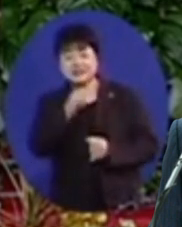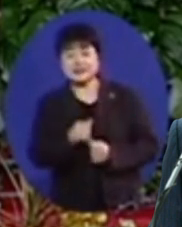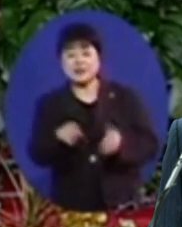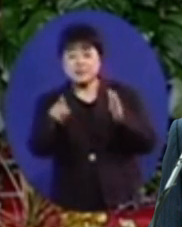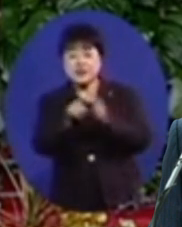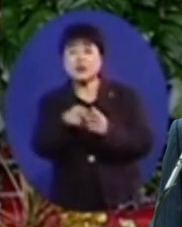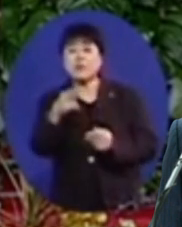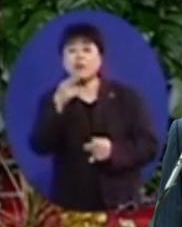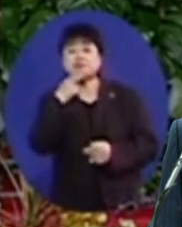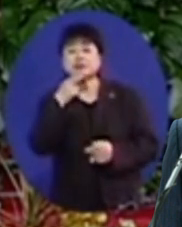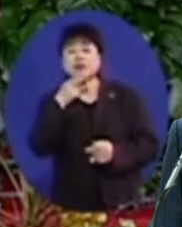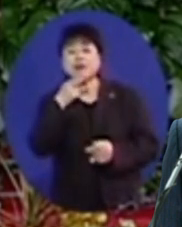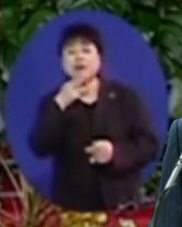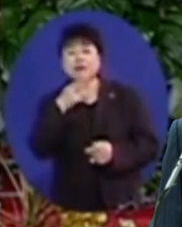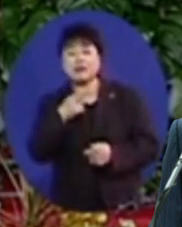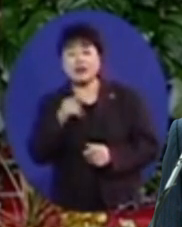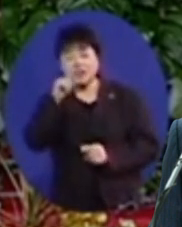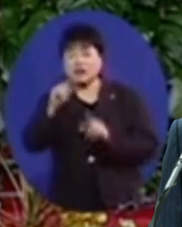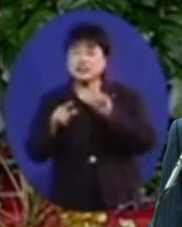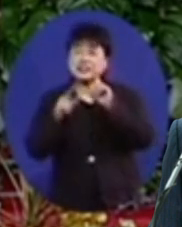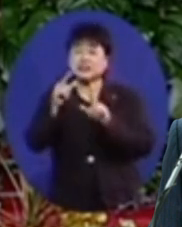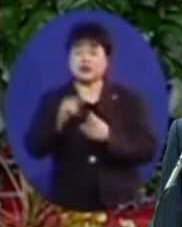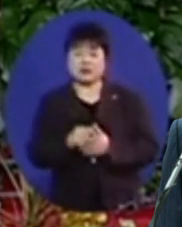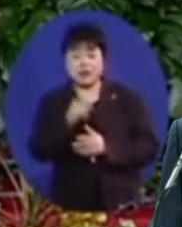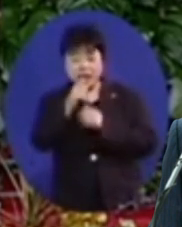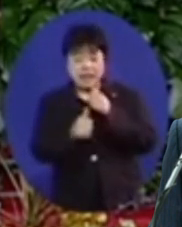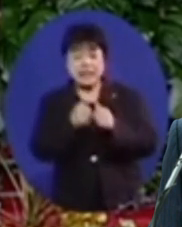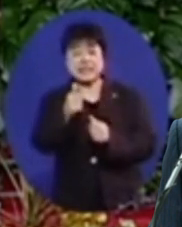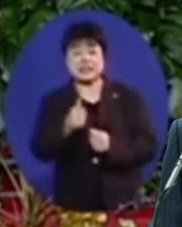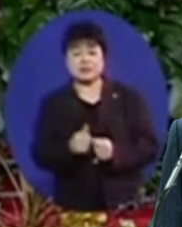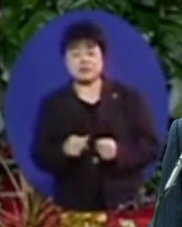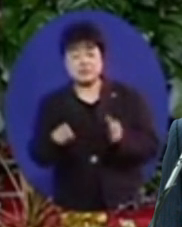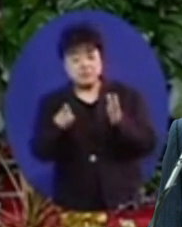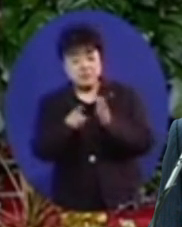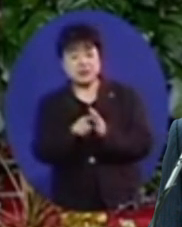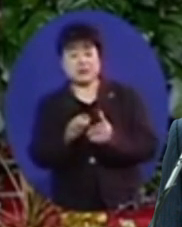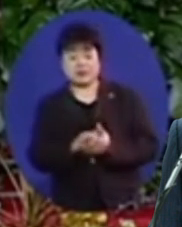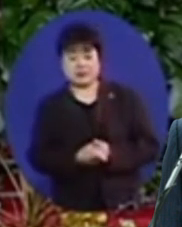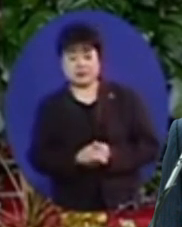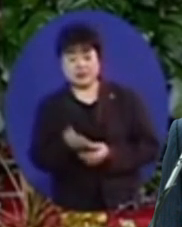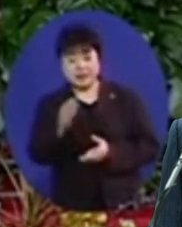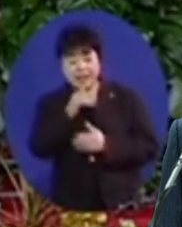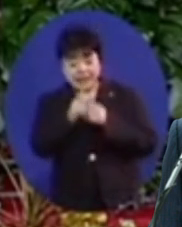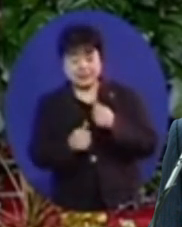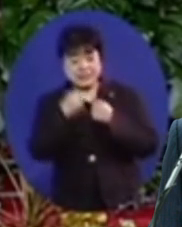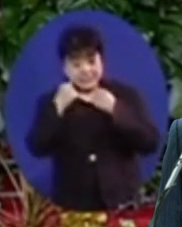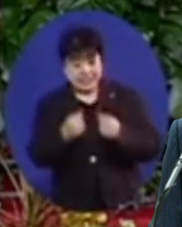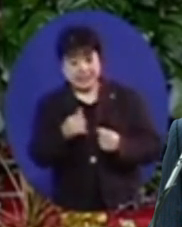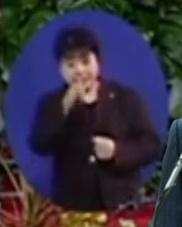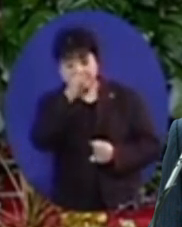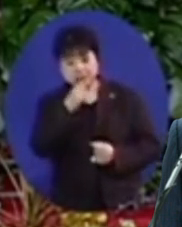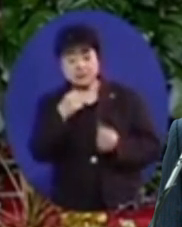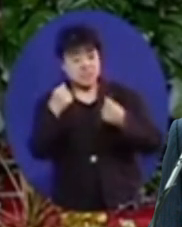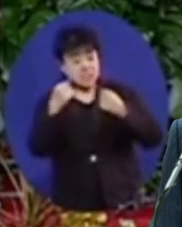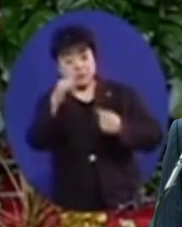믿음이 없어져서 형식적으로 하나님을 빽으로 믿습니다. 아닙니다. 하나님은 살아계신